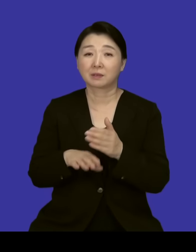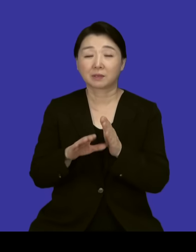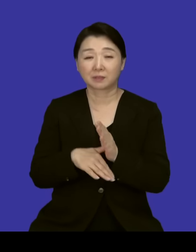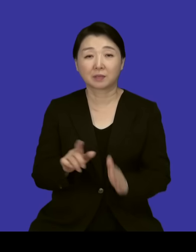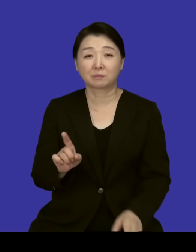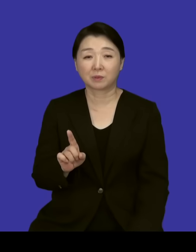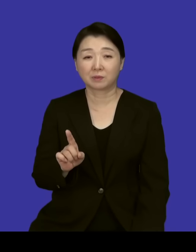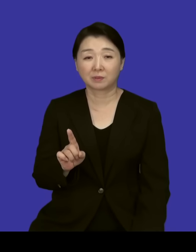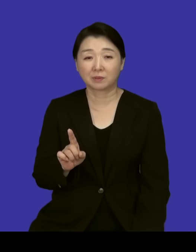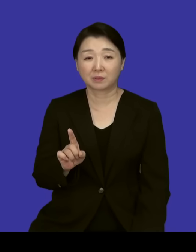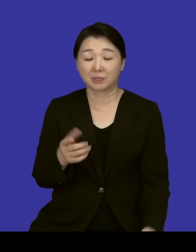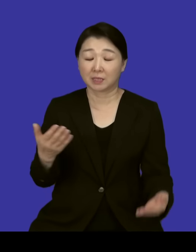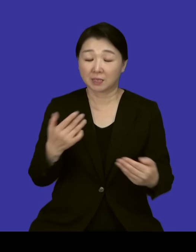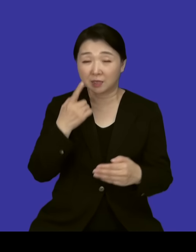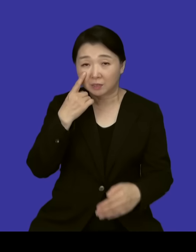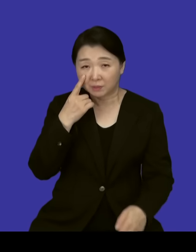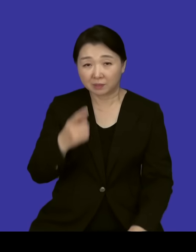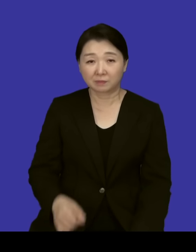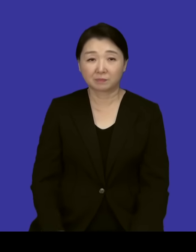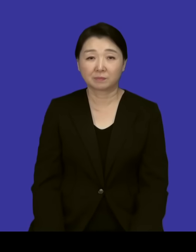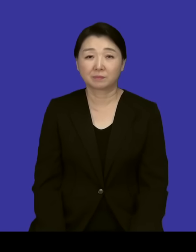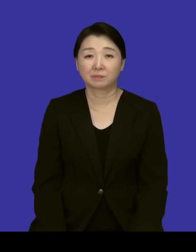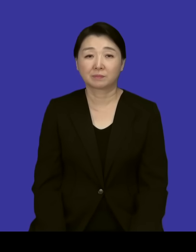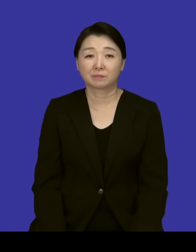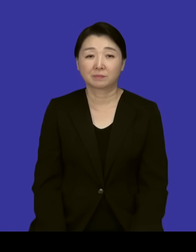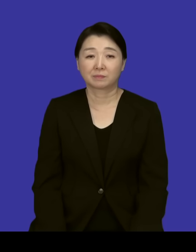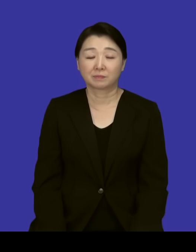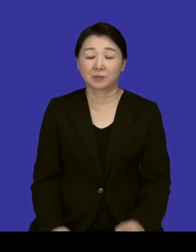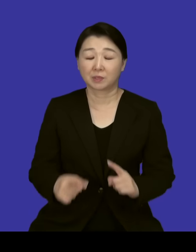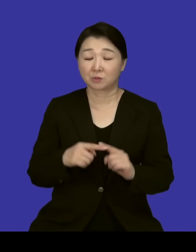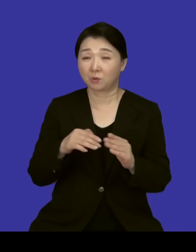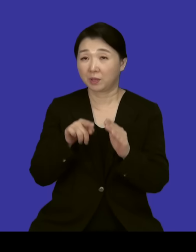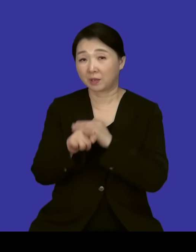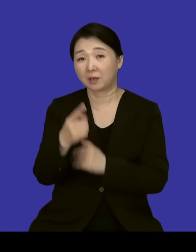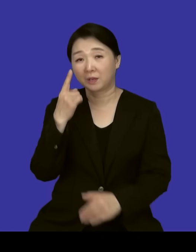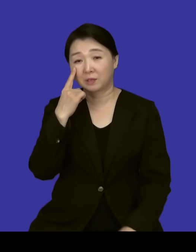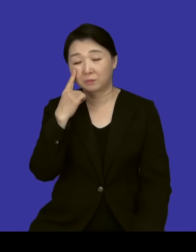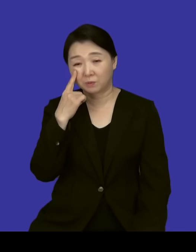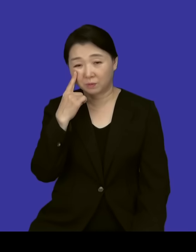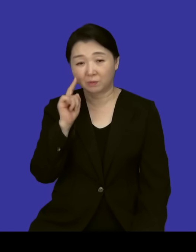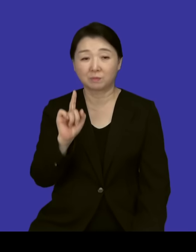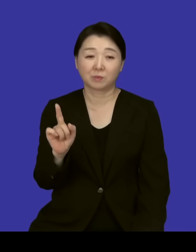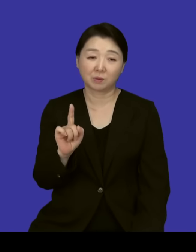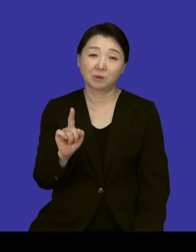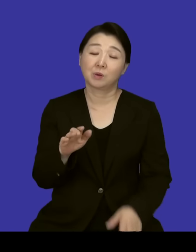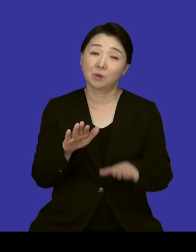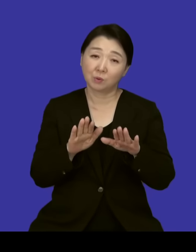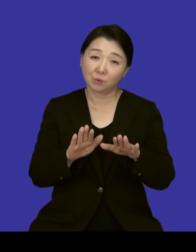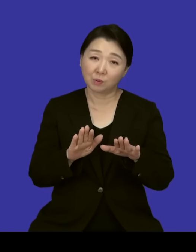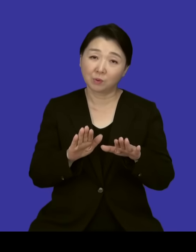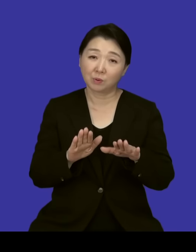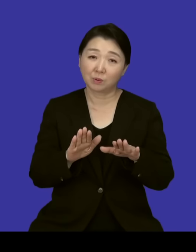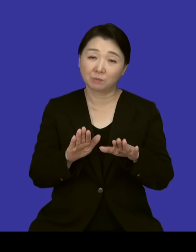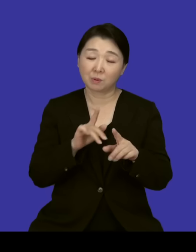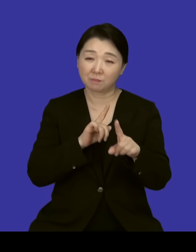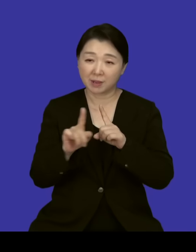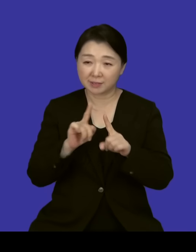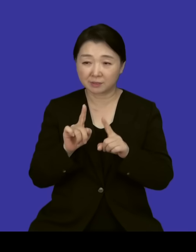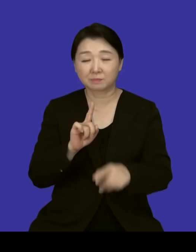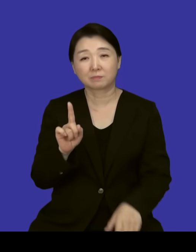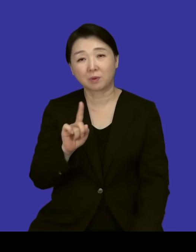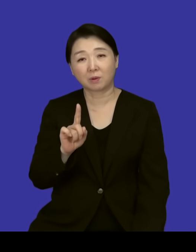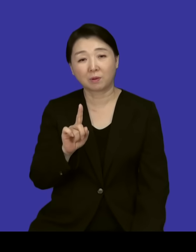상황에서도 하는 데까지 하다가 교회를 가서 오늘은 어떤